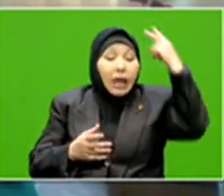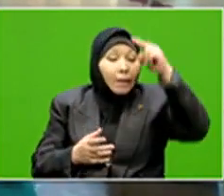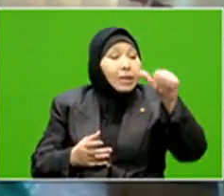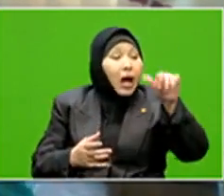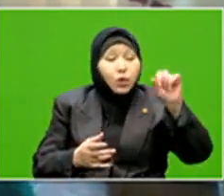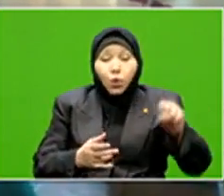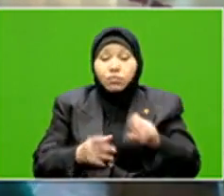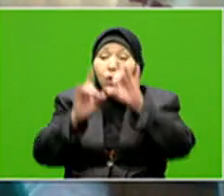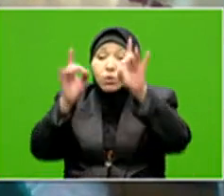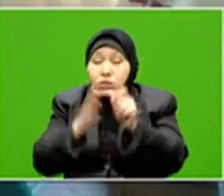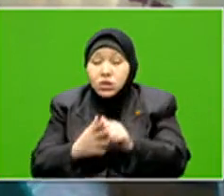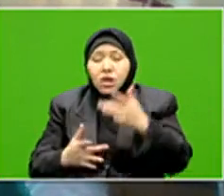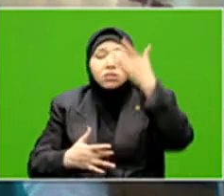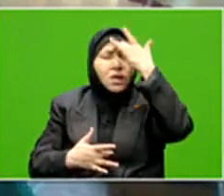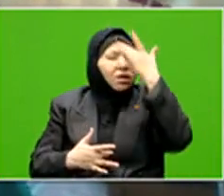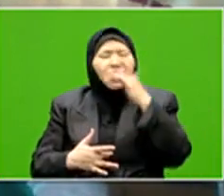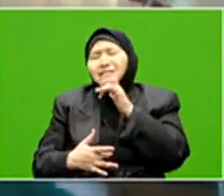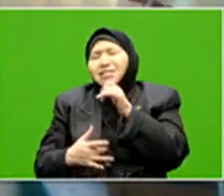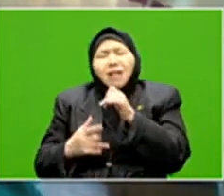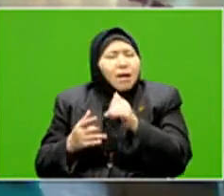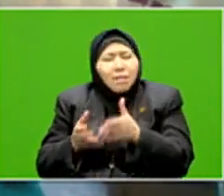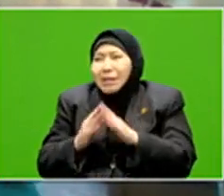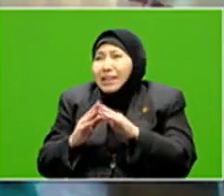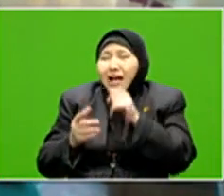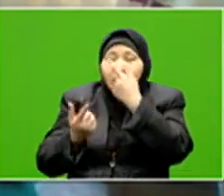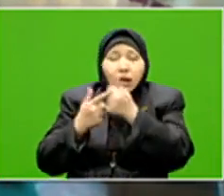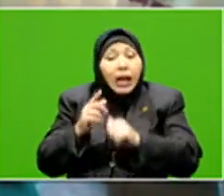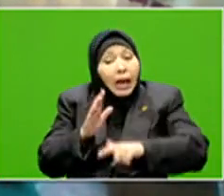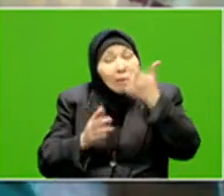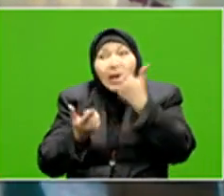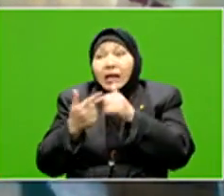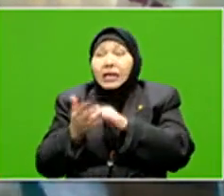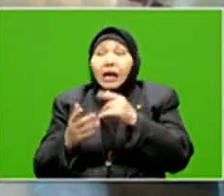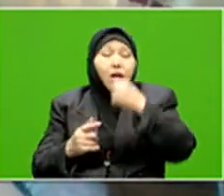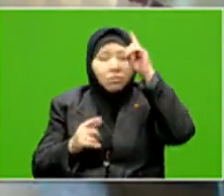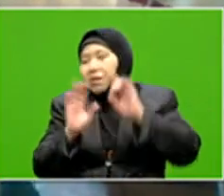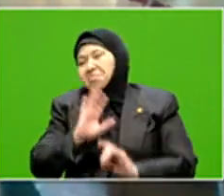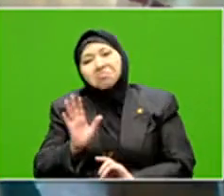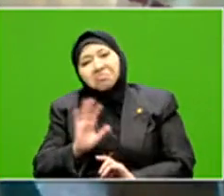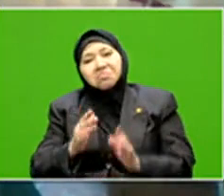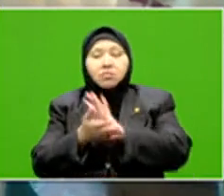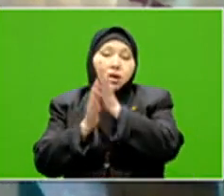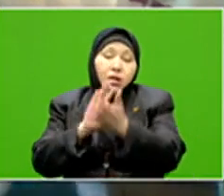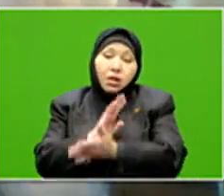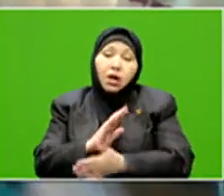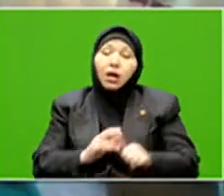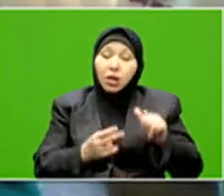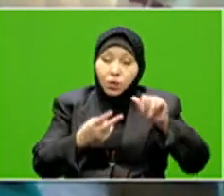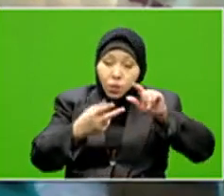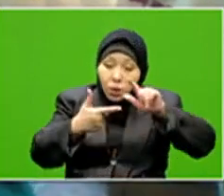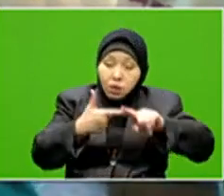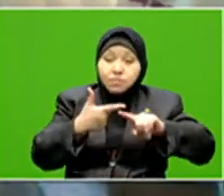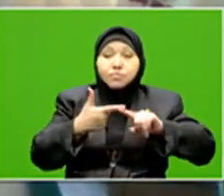sakit, tidak tergamak untuk meminta lebih daripada apa yang sepatutnya. Subhanallah. Yang keduanya, waja'akati hadhil